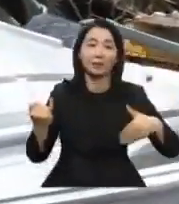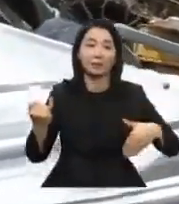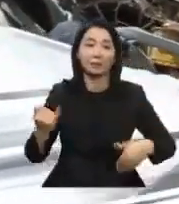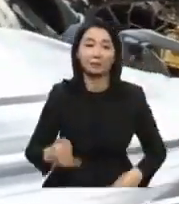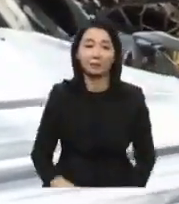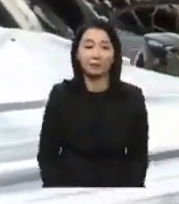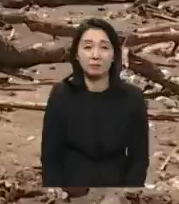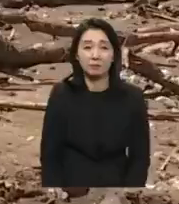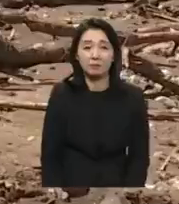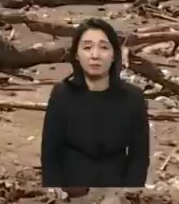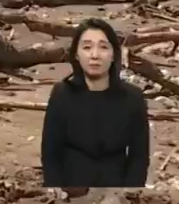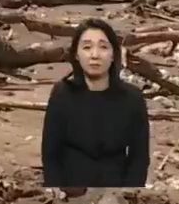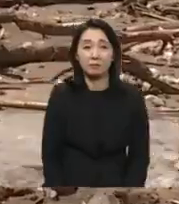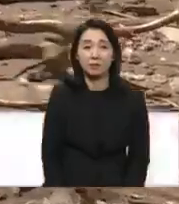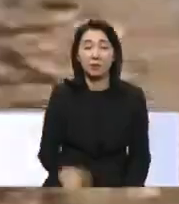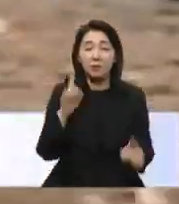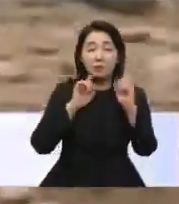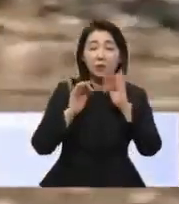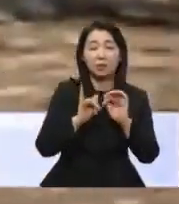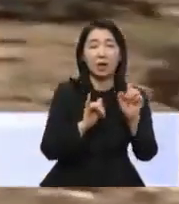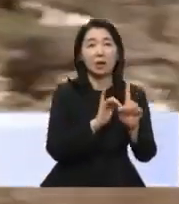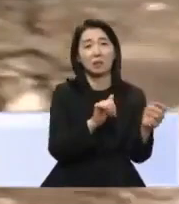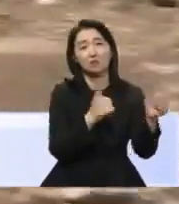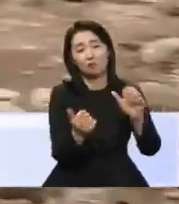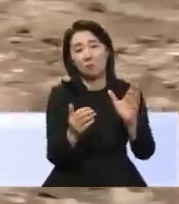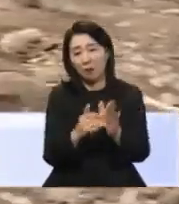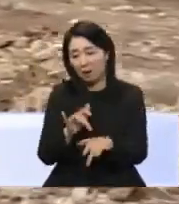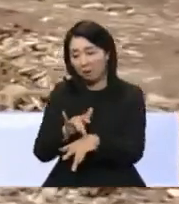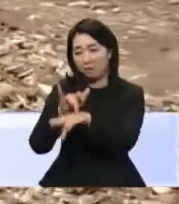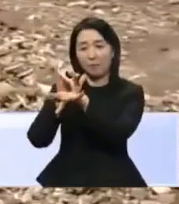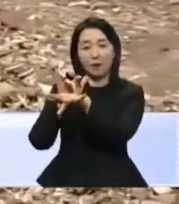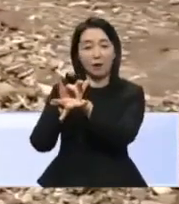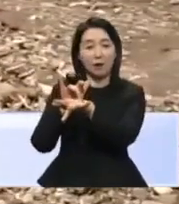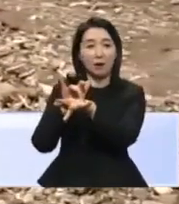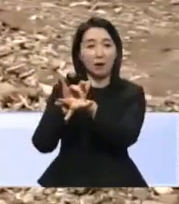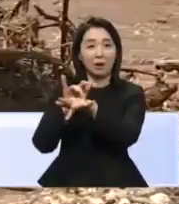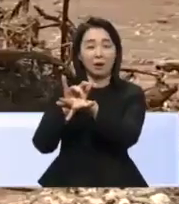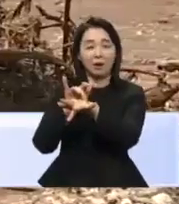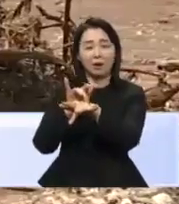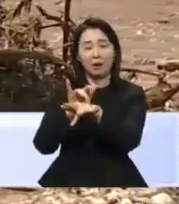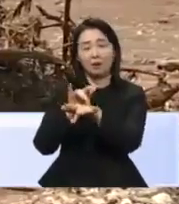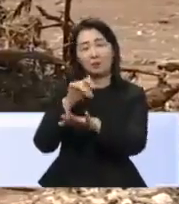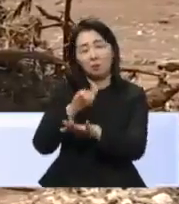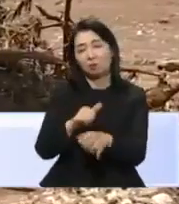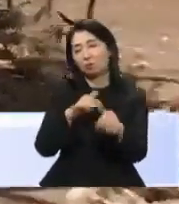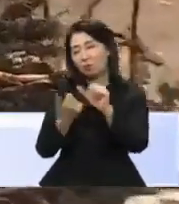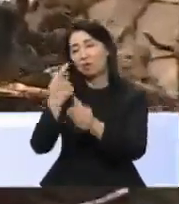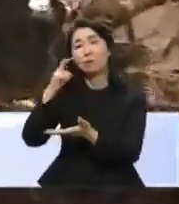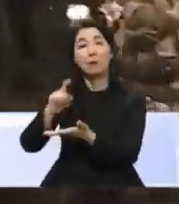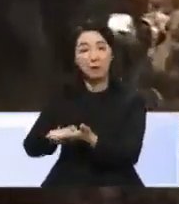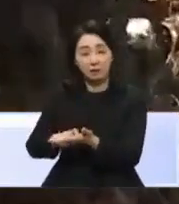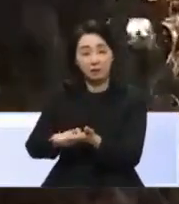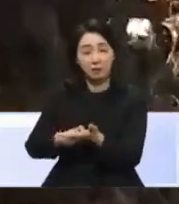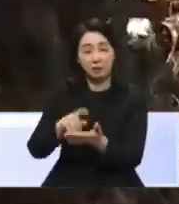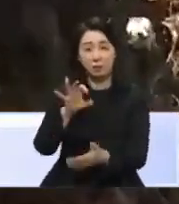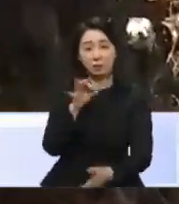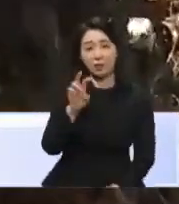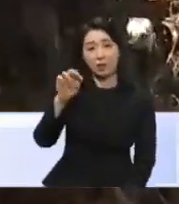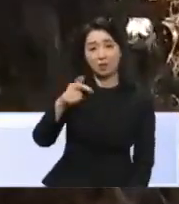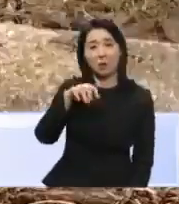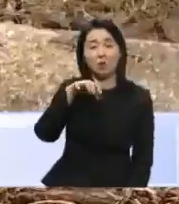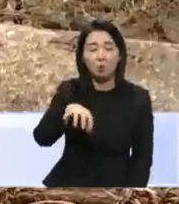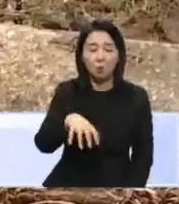어제 예천에서 부상자 한 명이 숨지고 또 실종됐던 한 명을 한 명이 숨진 채 발견되면서 이곳 예천에서만